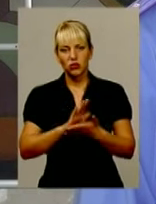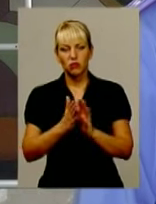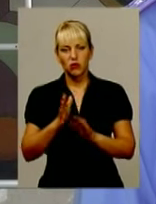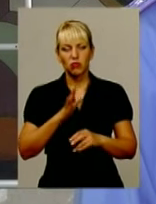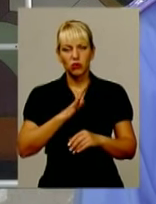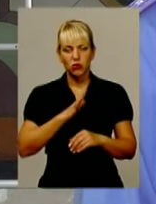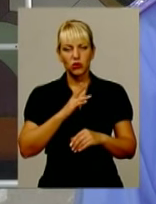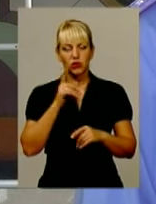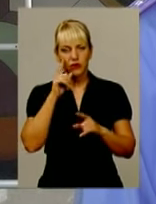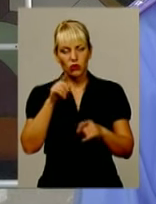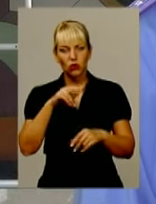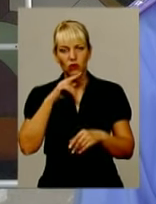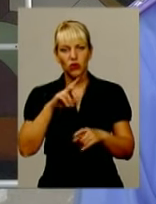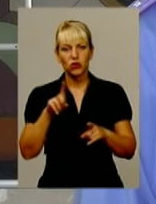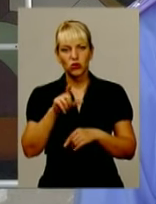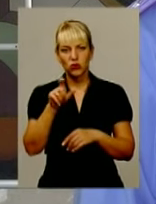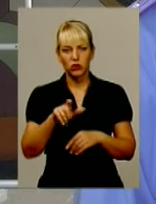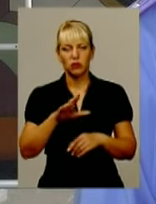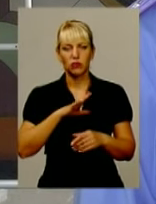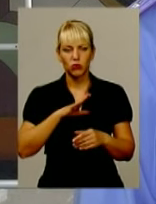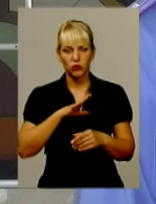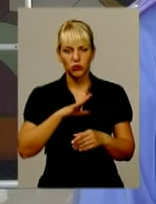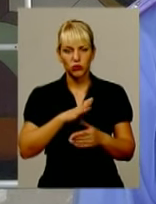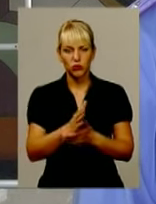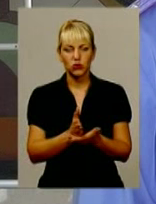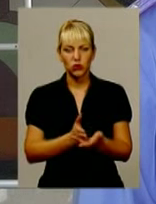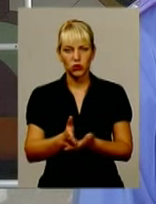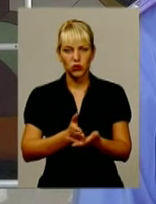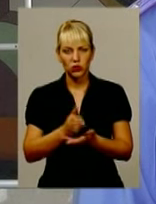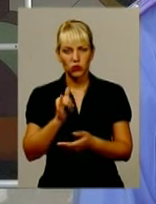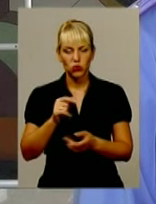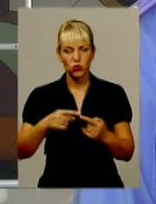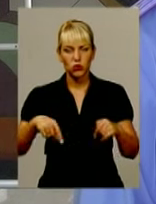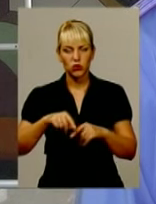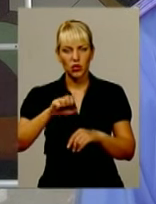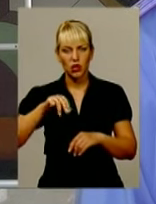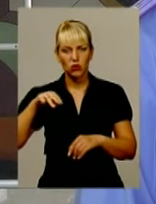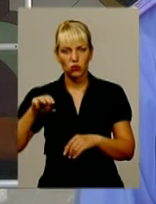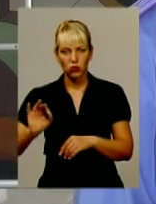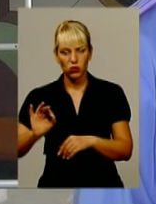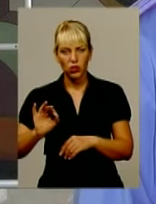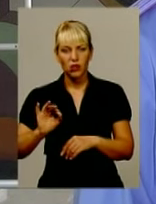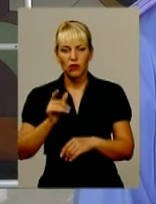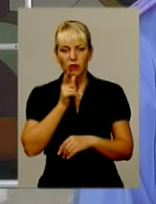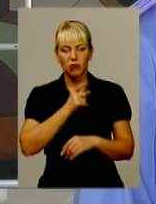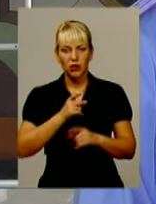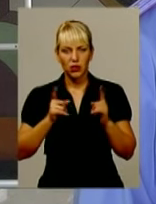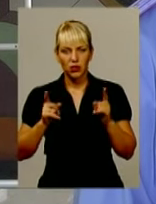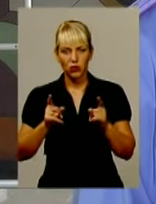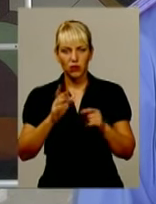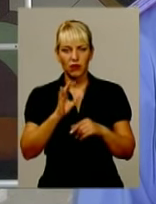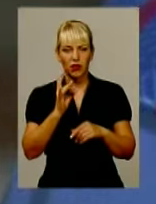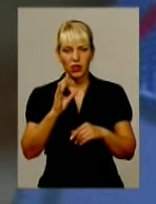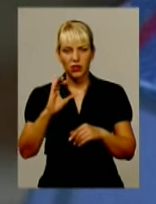що даний громадянин проходив службу в зоні проведення антитерористичної операції в період з вересня минулого